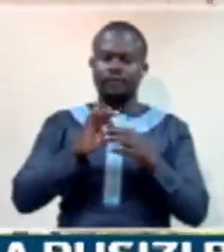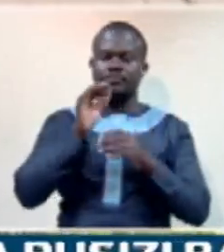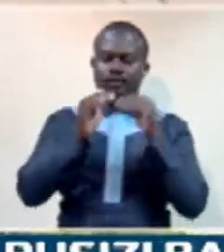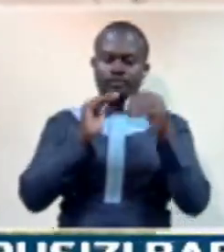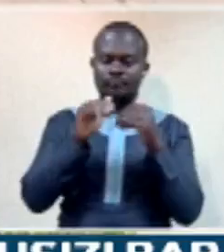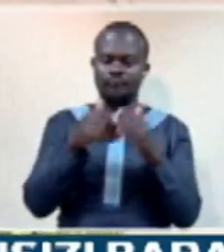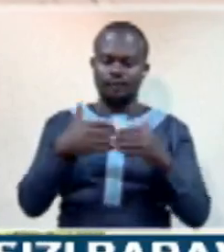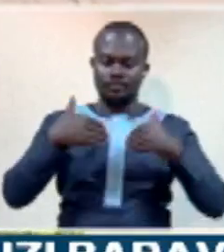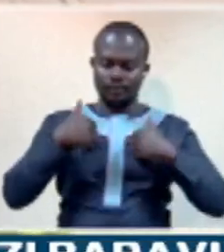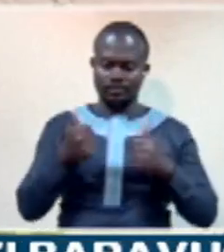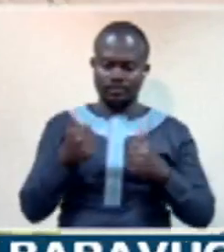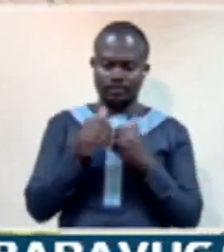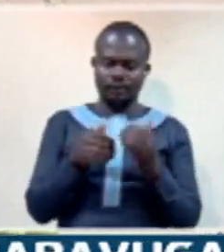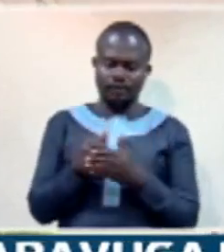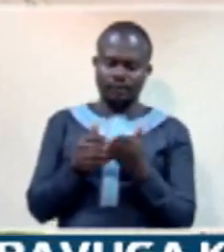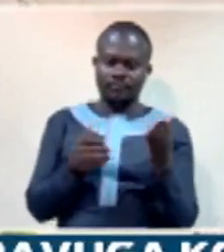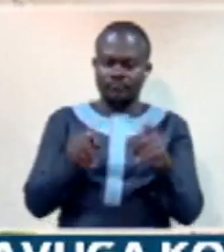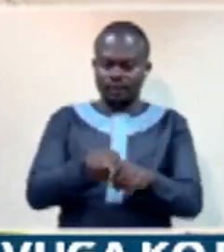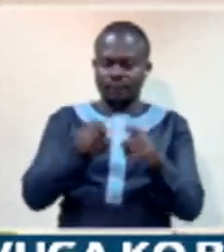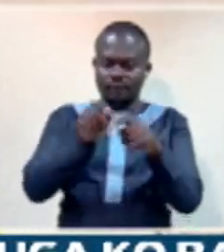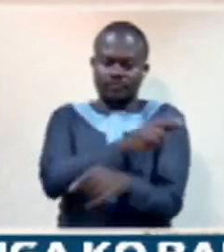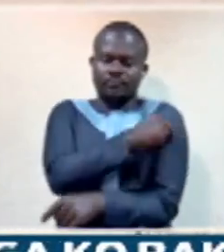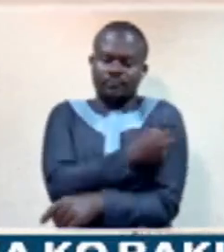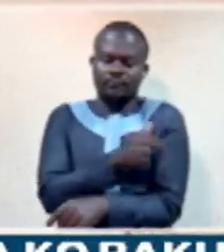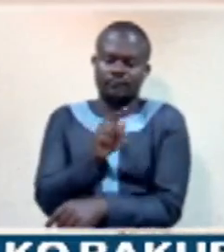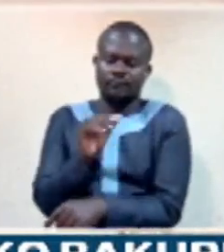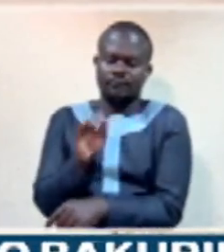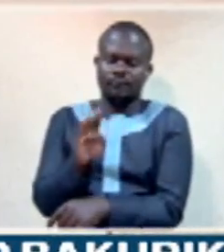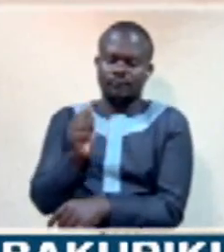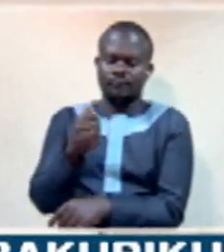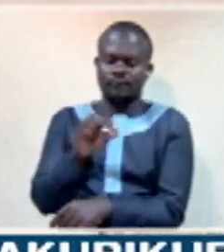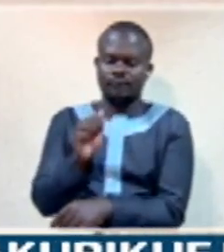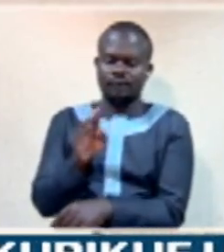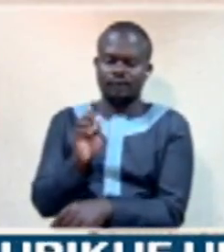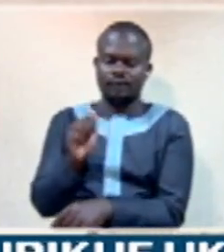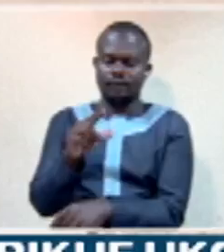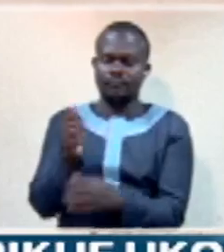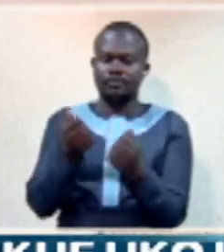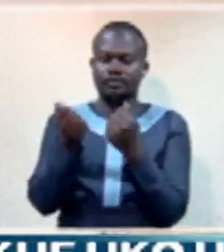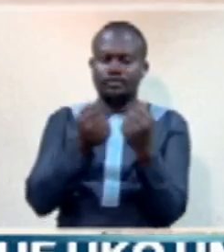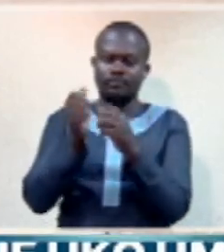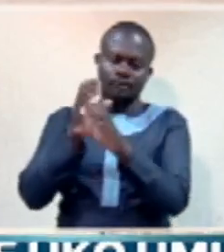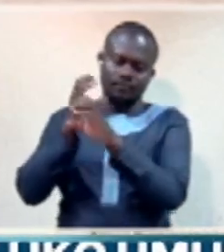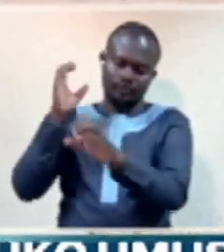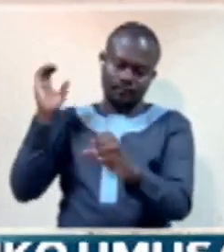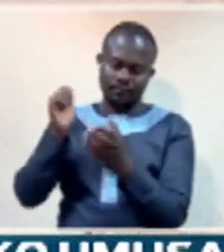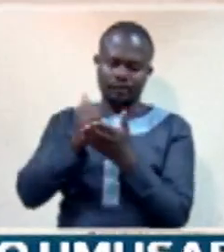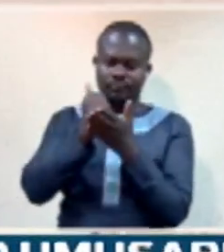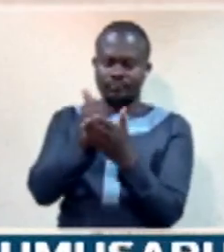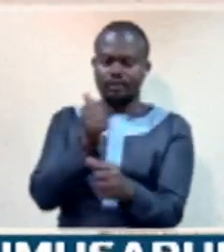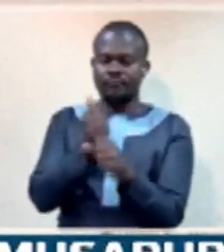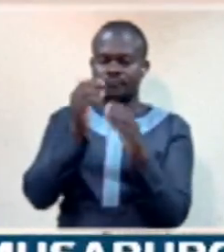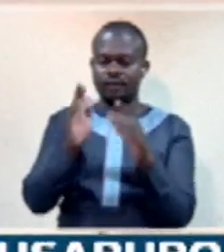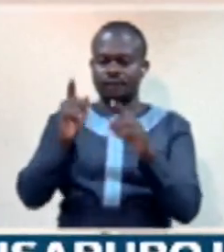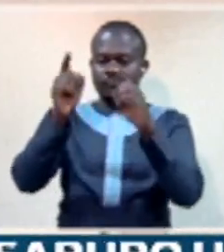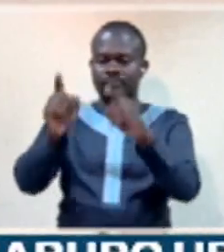bw'inzego z'ubuzima, aho nk'ahangaha ku bitaro bya Kibagabaga bahawe imodoka zo mu bwoko bwa kwasiteri zifasha